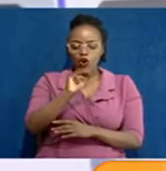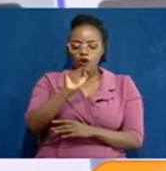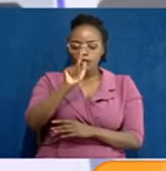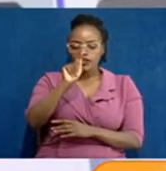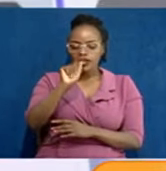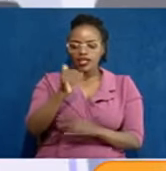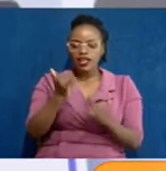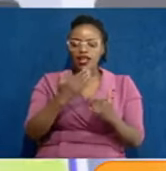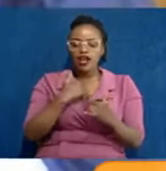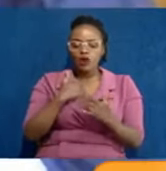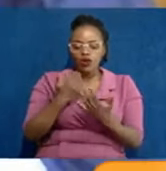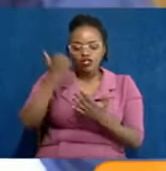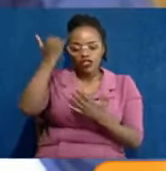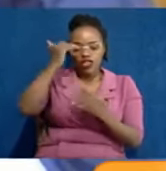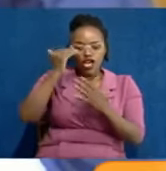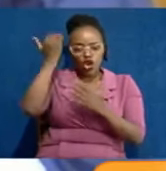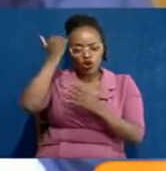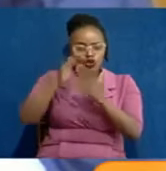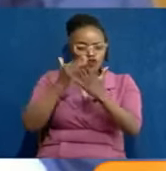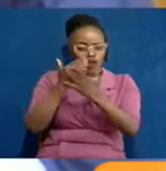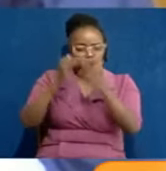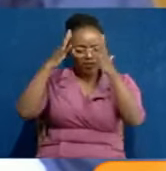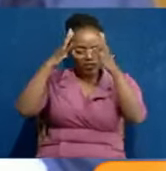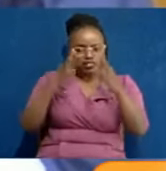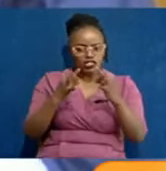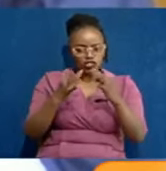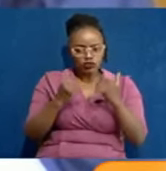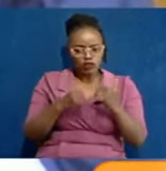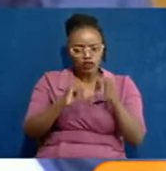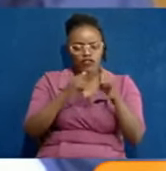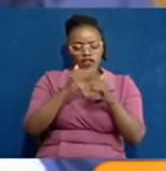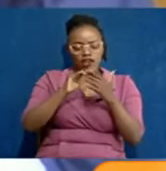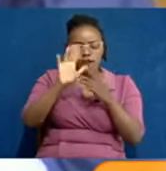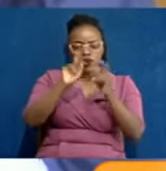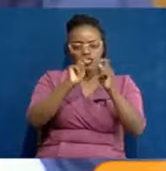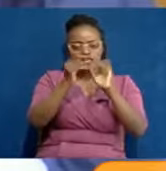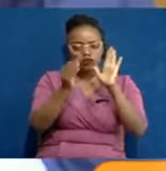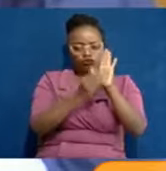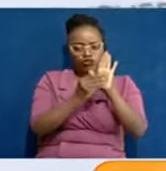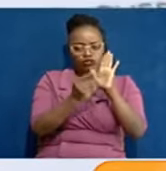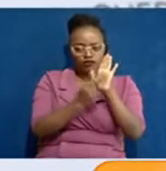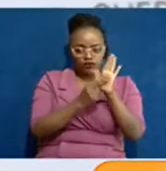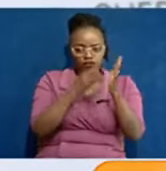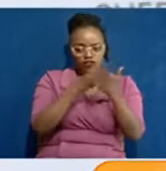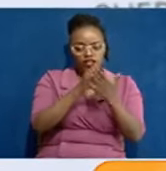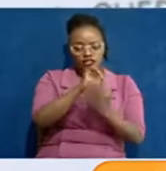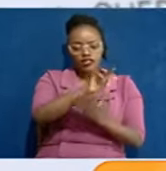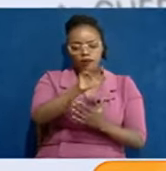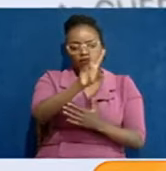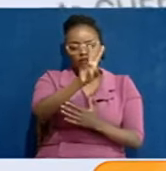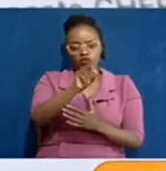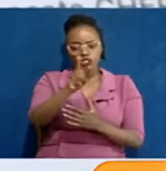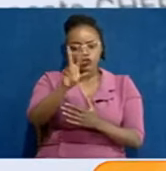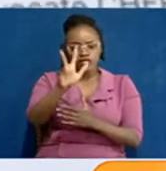mahakama ya rufaa kutekelezwa, wakidai kwamba kuna mabadiliko ya ziada yaliyowekwa ndani ya sheria ya fedha ya mwaka 2023 bila